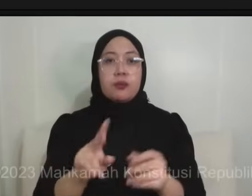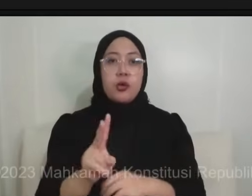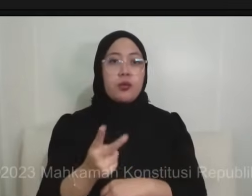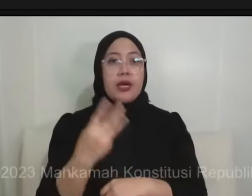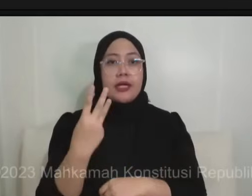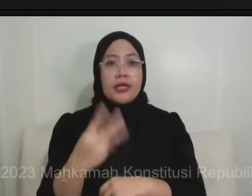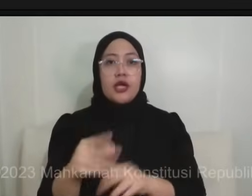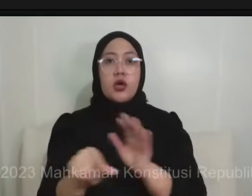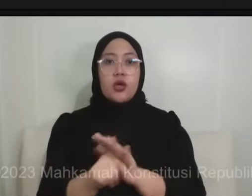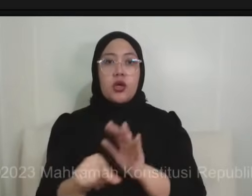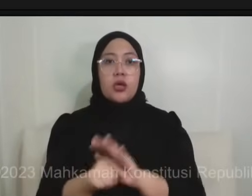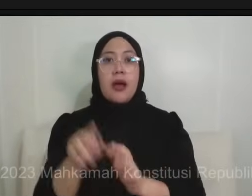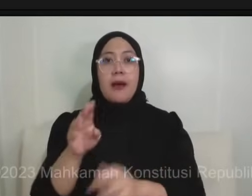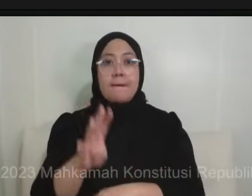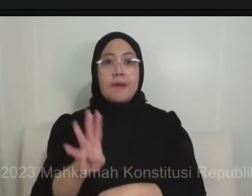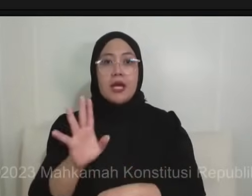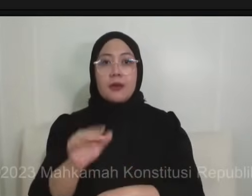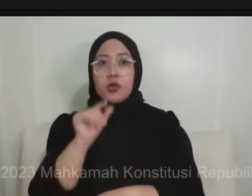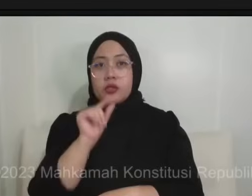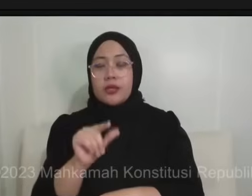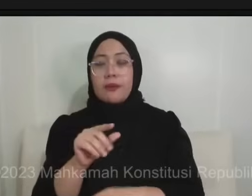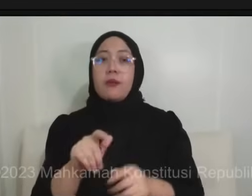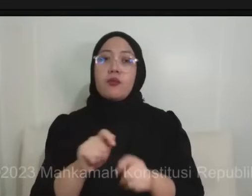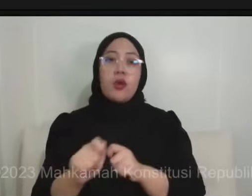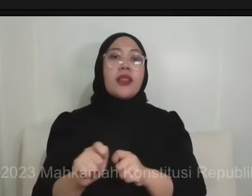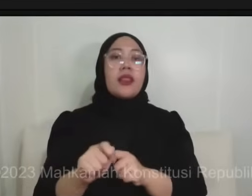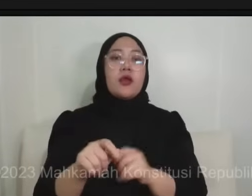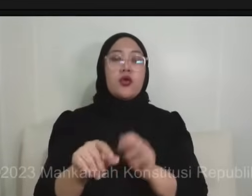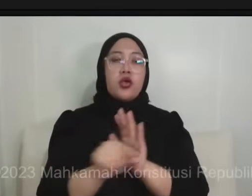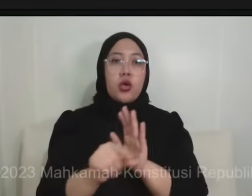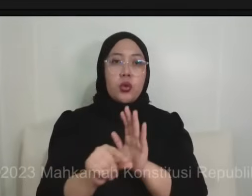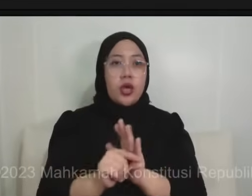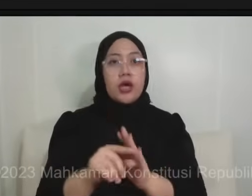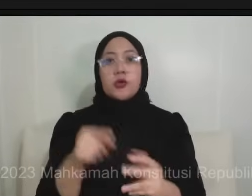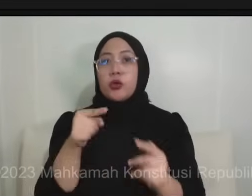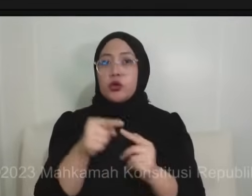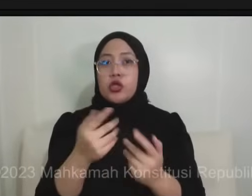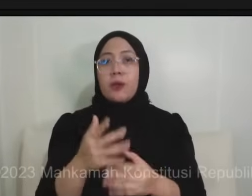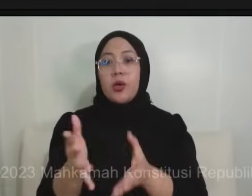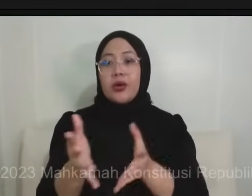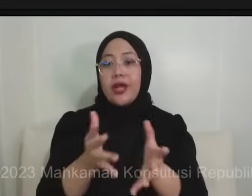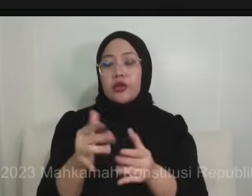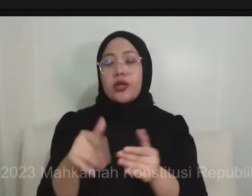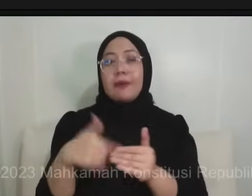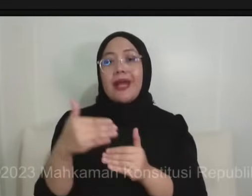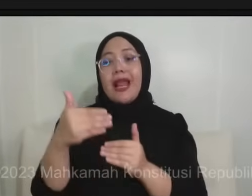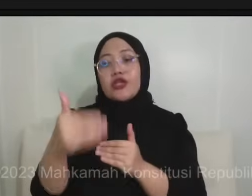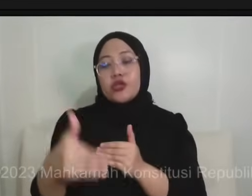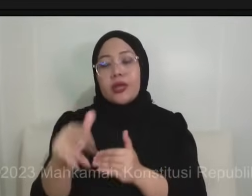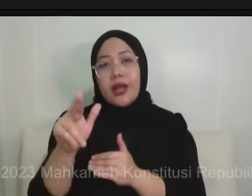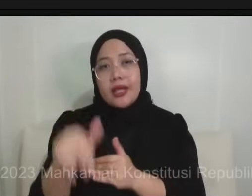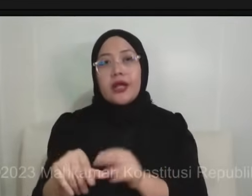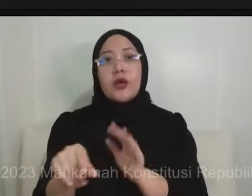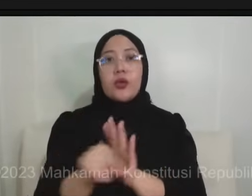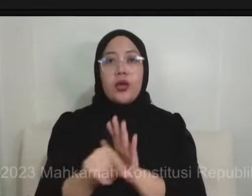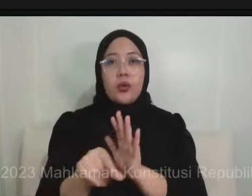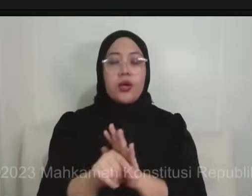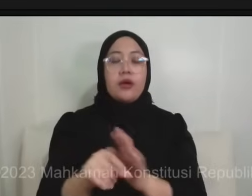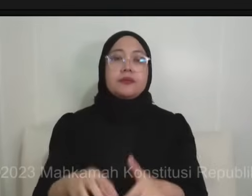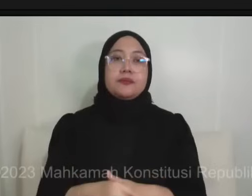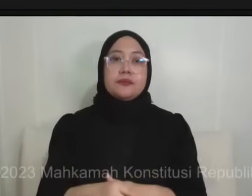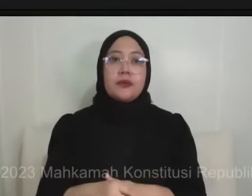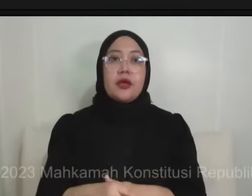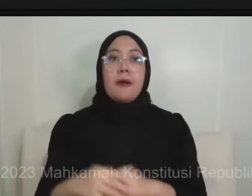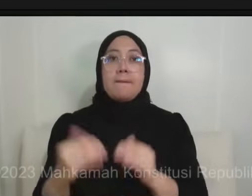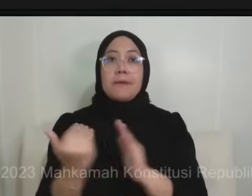45 kepada pembentuk undang-undang untuk diatur lebih lanjut dengan undang-undang berdasarkan Pasal